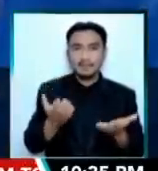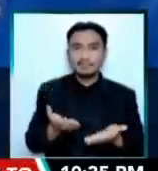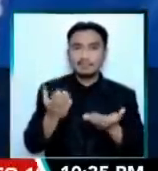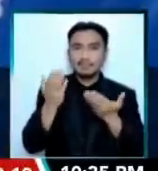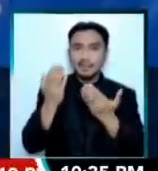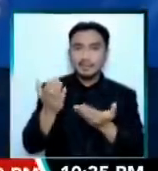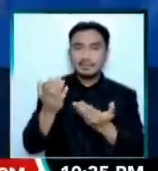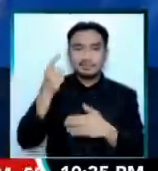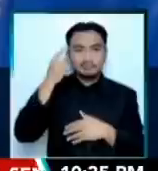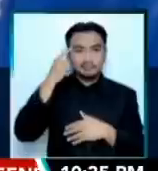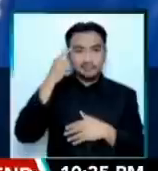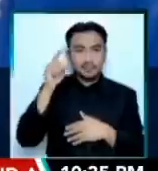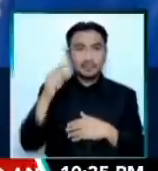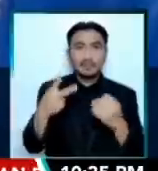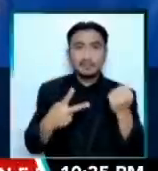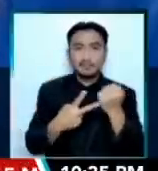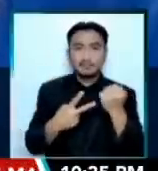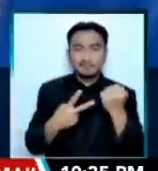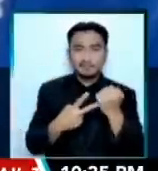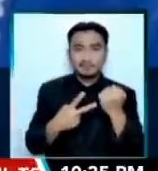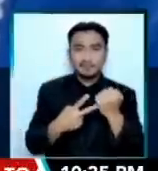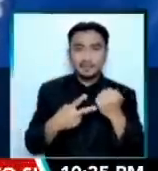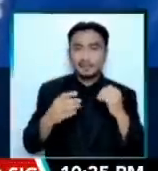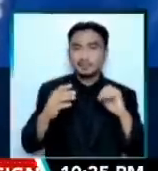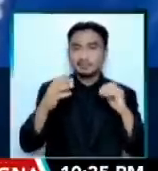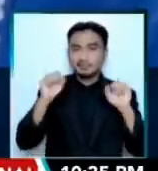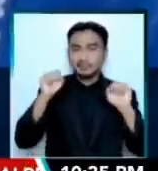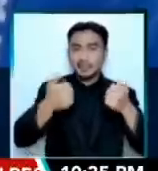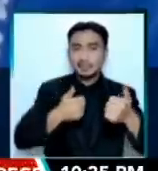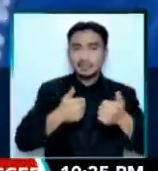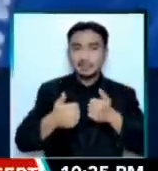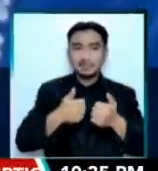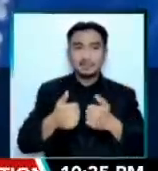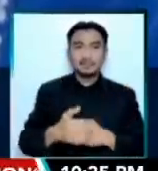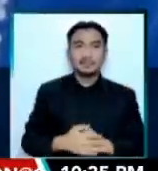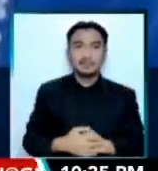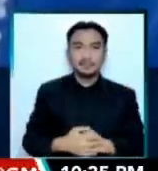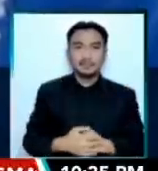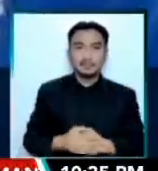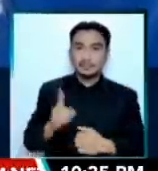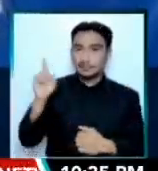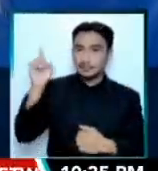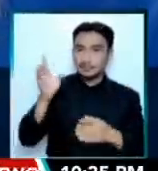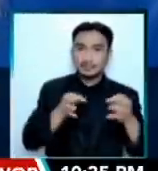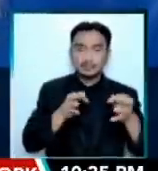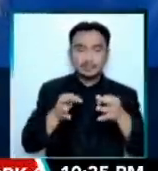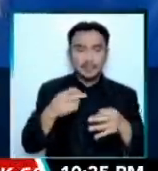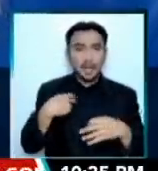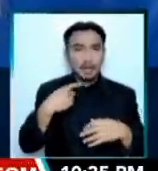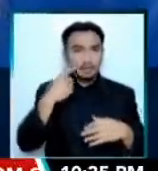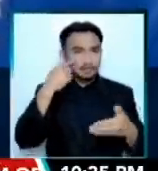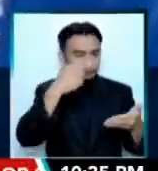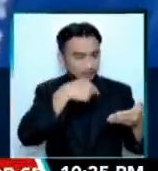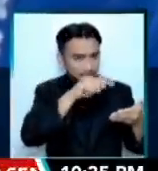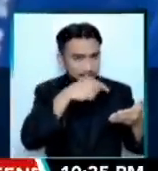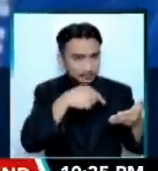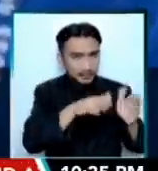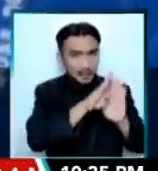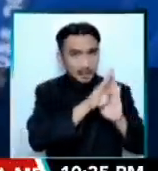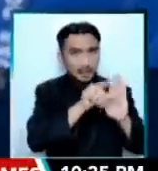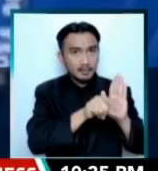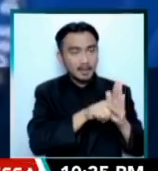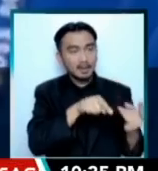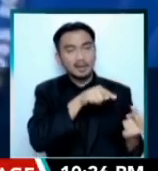Una-una, paras ko naman kaibigan. Tapos nasundan ko naman yung track record nila. Tapos paras naman sila